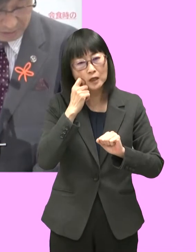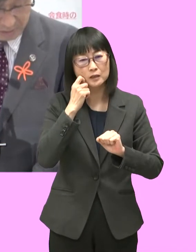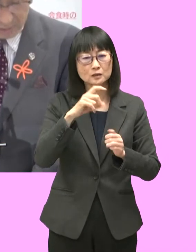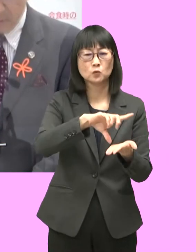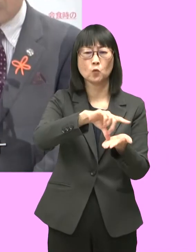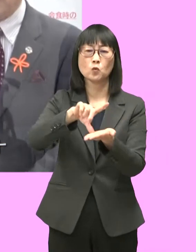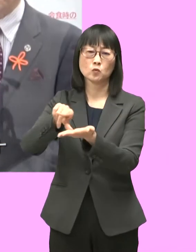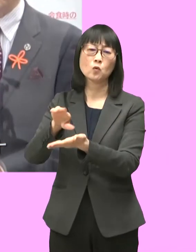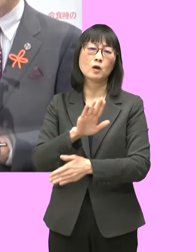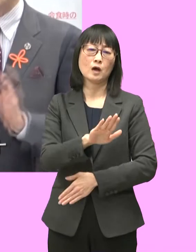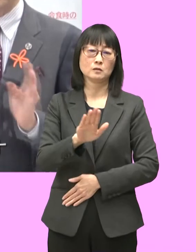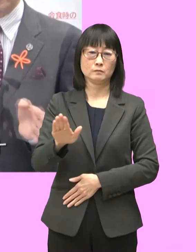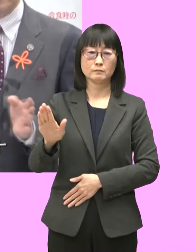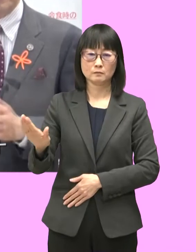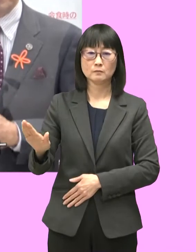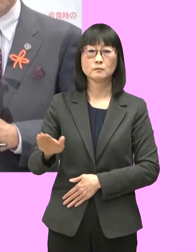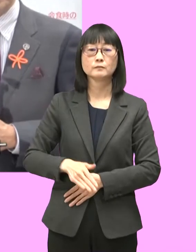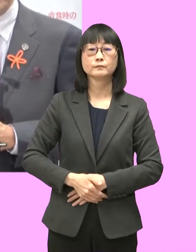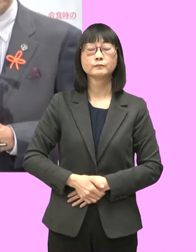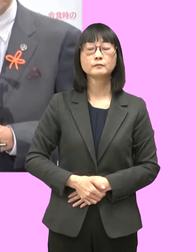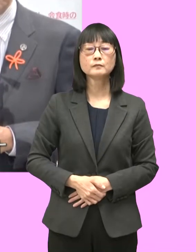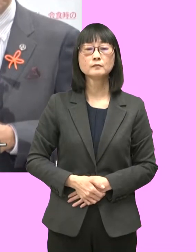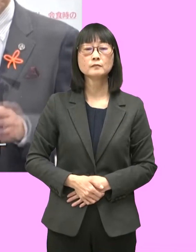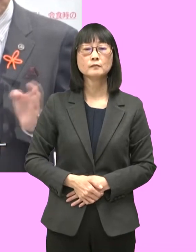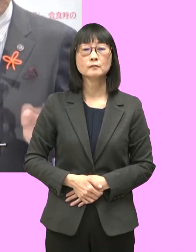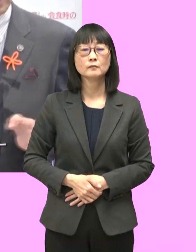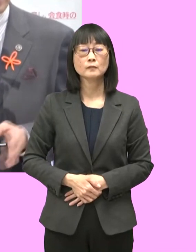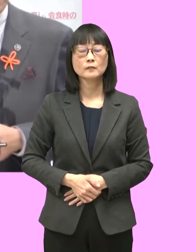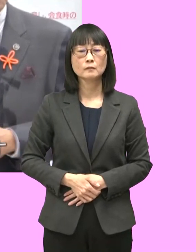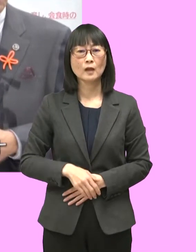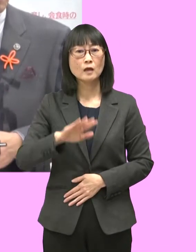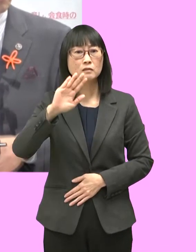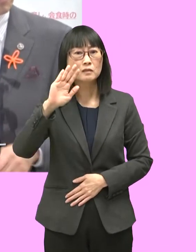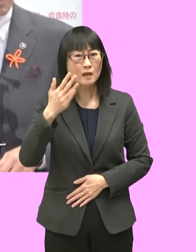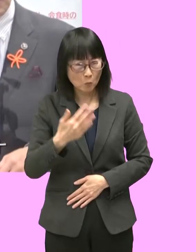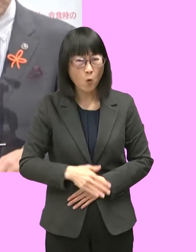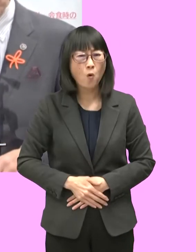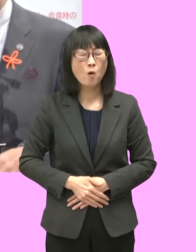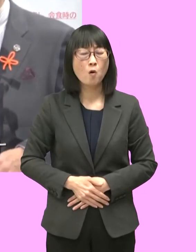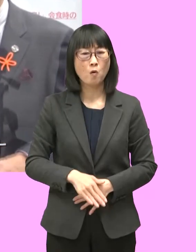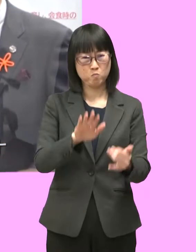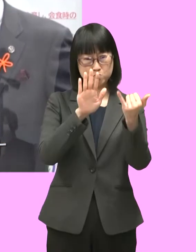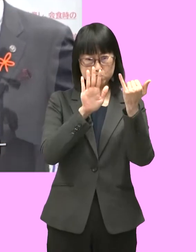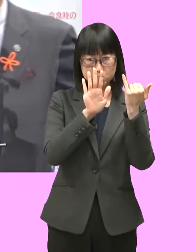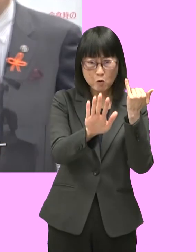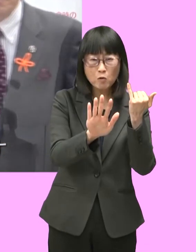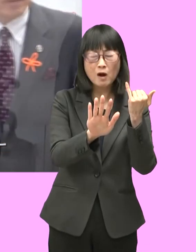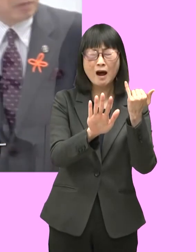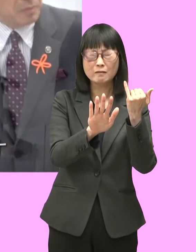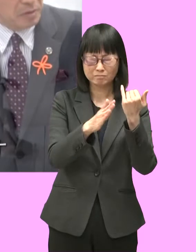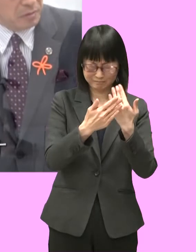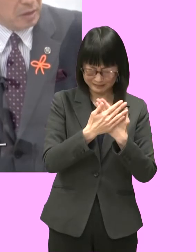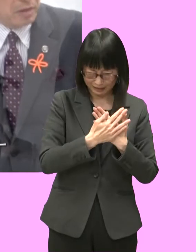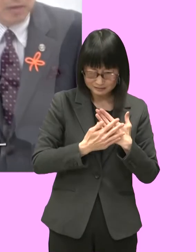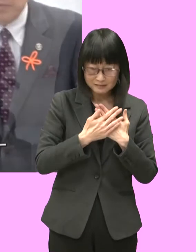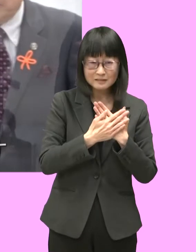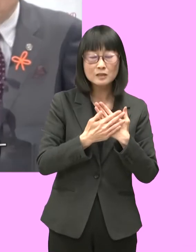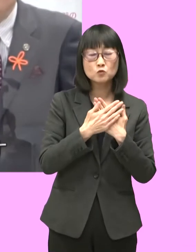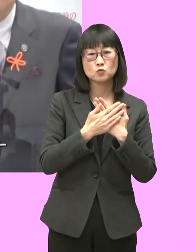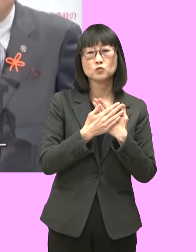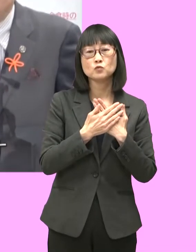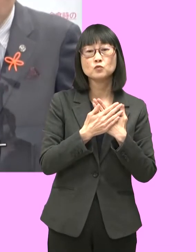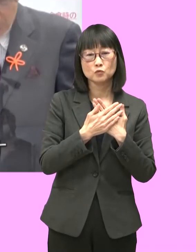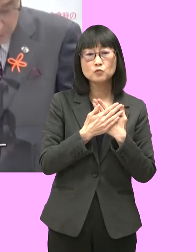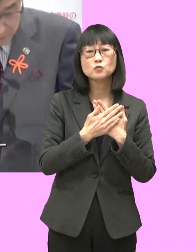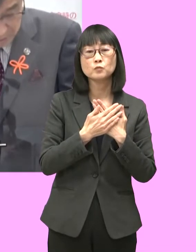ります。でそういった中でやっぱりこのコロナがあっても災害は待ってくれませんので、やっぱりしっかり